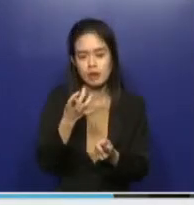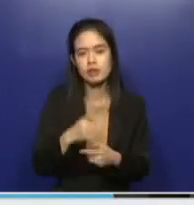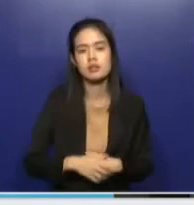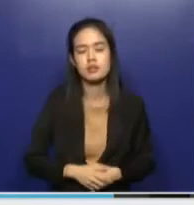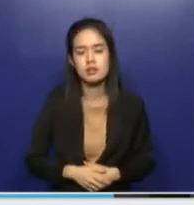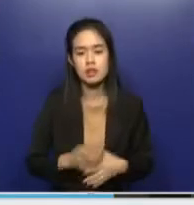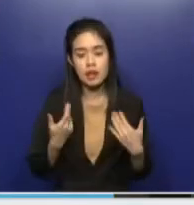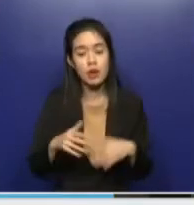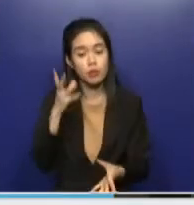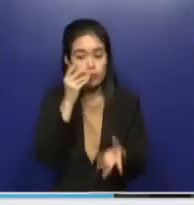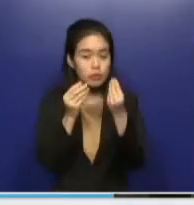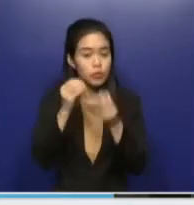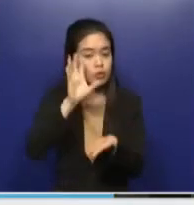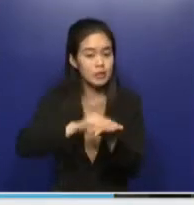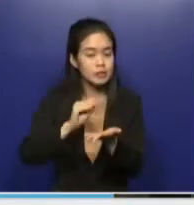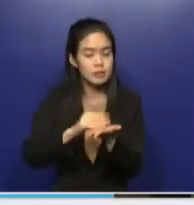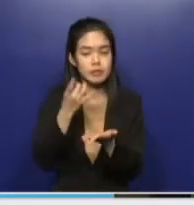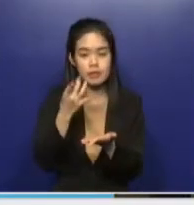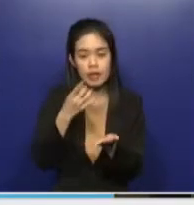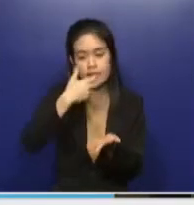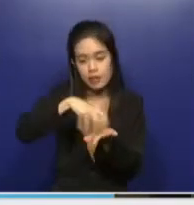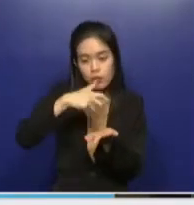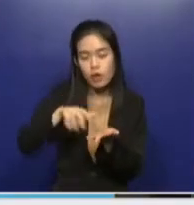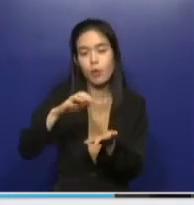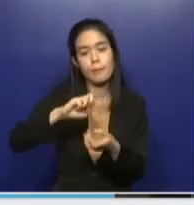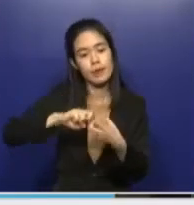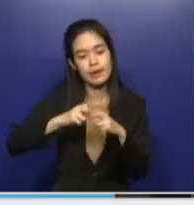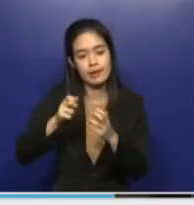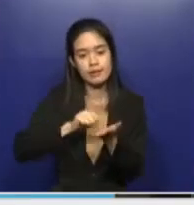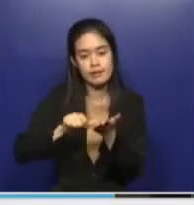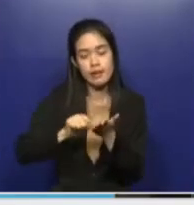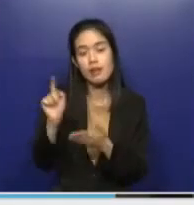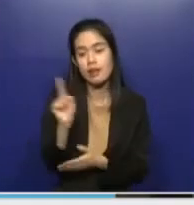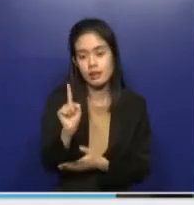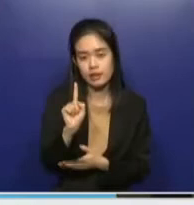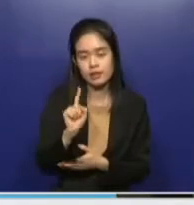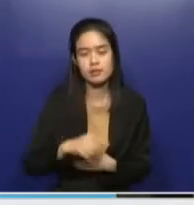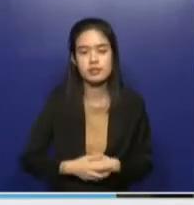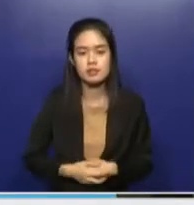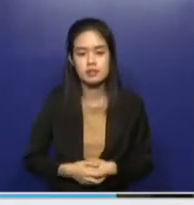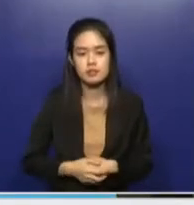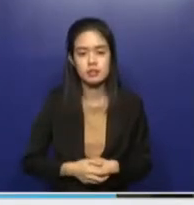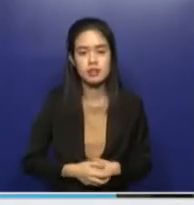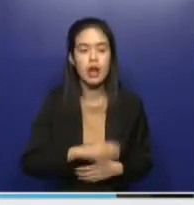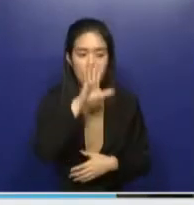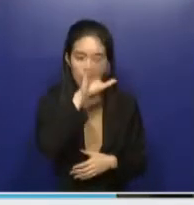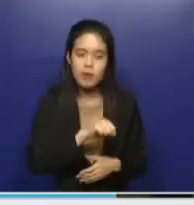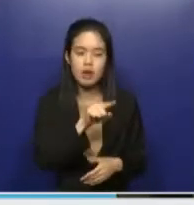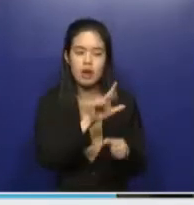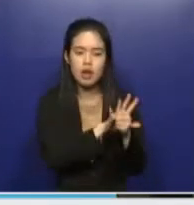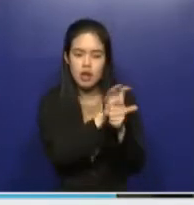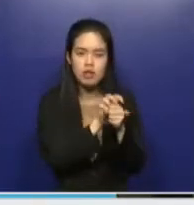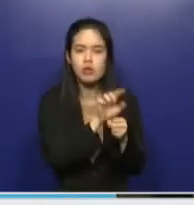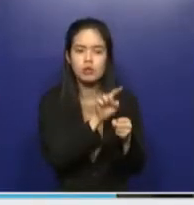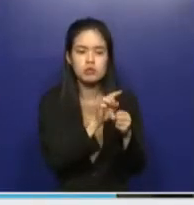ราเรียนรู้อะไรและเราจะนำบทเรียนของระยอง8กรกฎาคมนี้มาใช้ให้เกิดประโยชน์กับชาติบ้านเมืองของเ